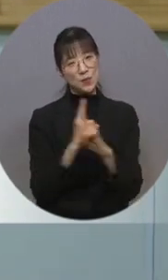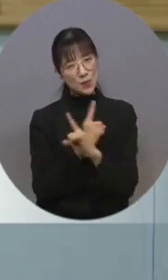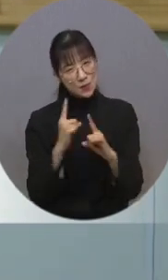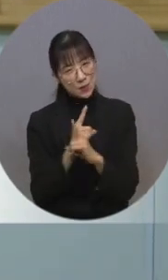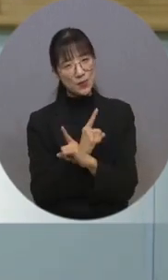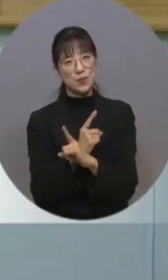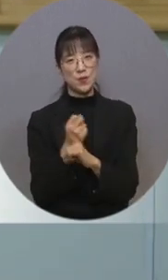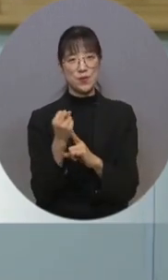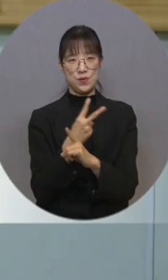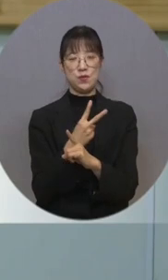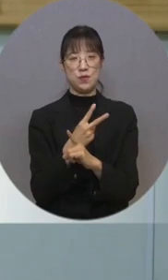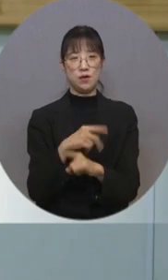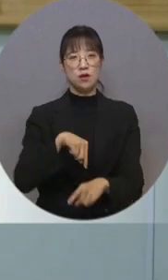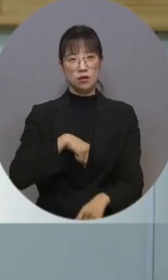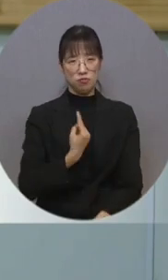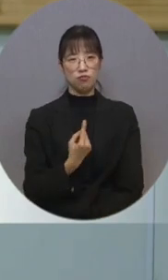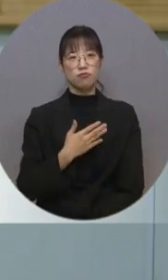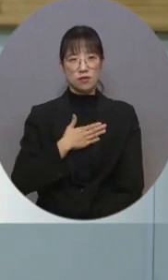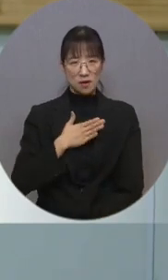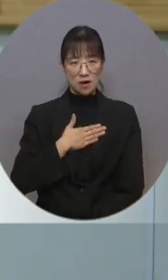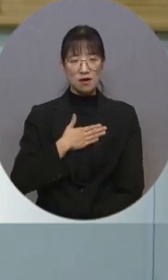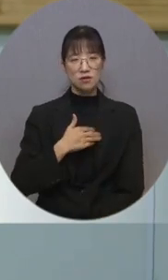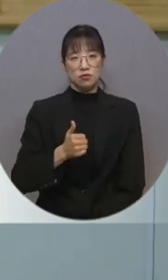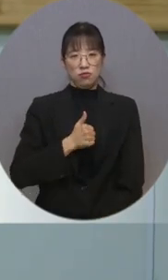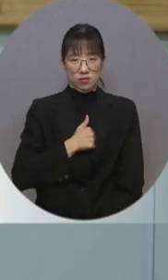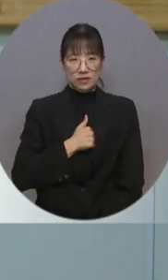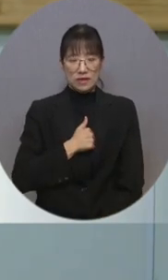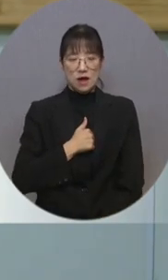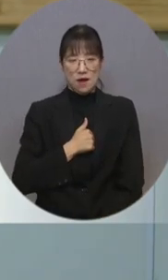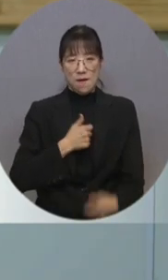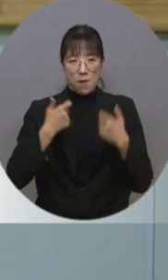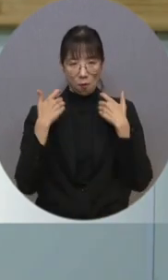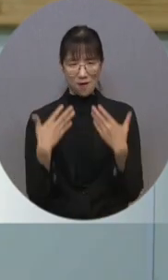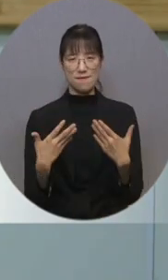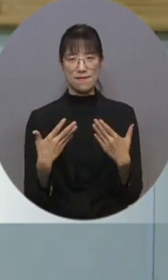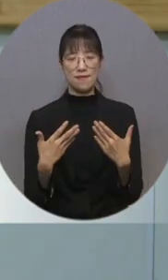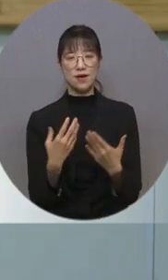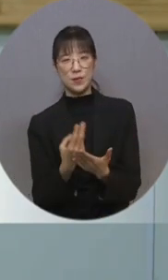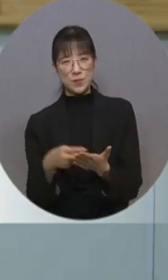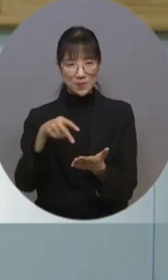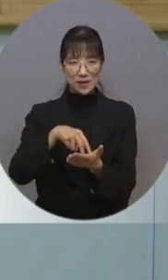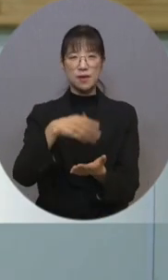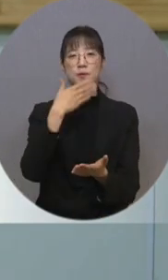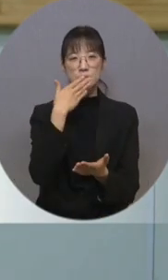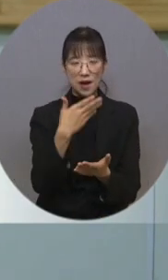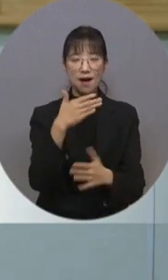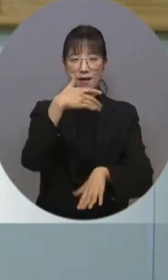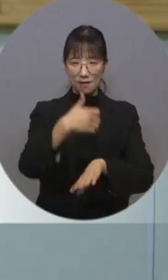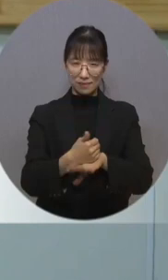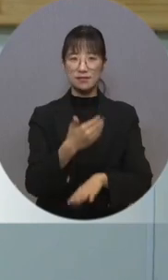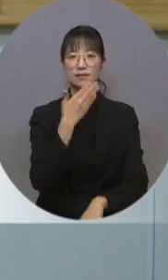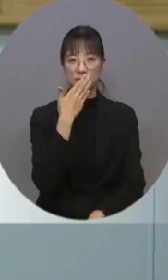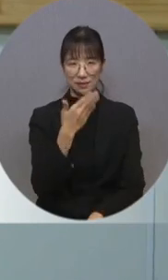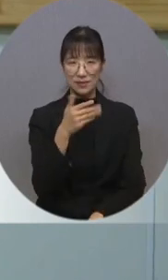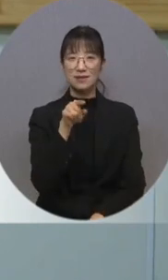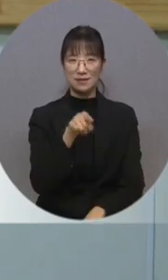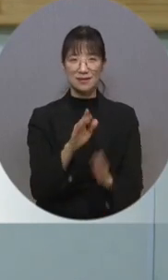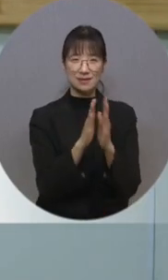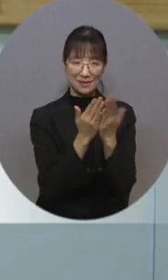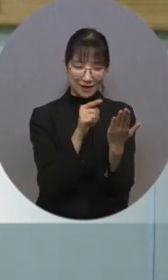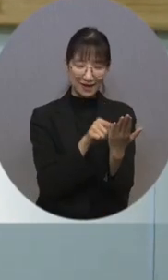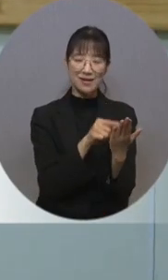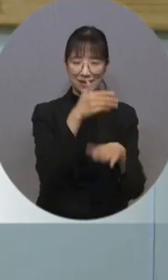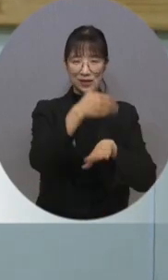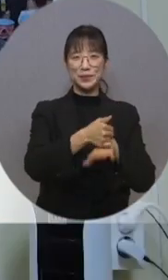과정 그러면서 본인들의 그런 주체성을 이렇게 확립하는 이런 결과를 이 책을 통해서 확인할